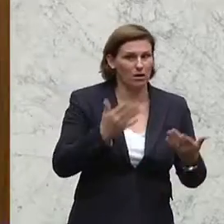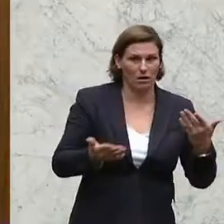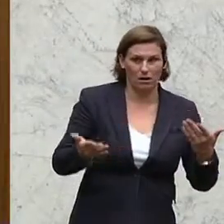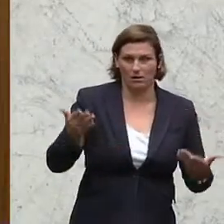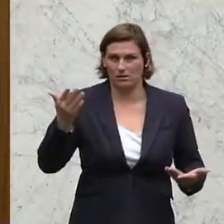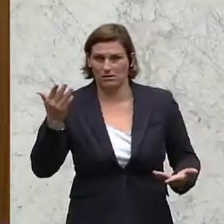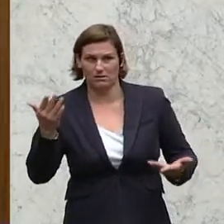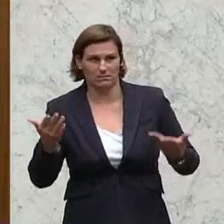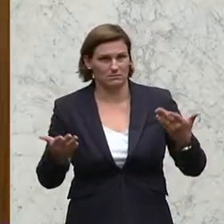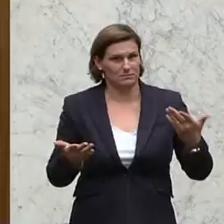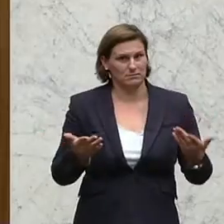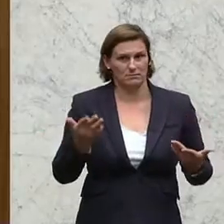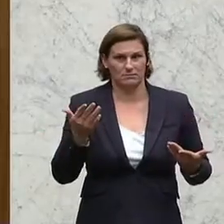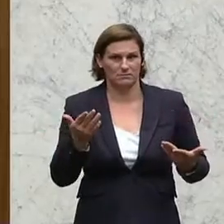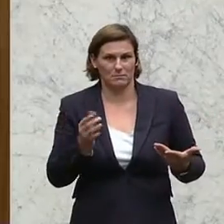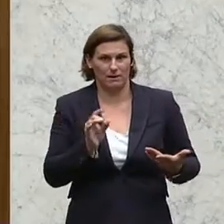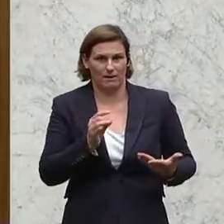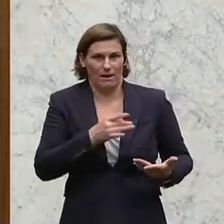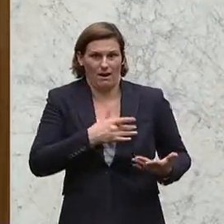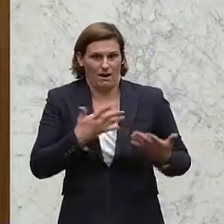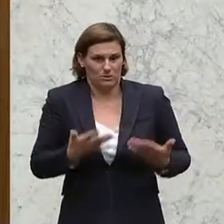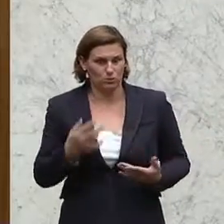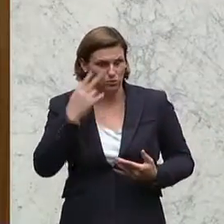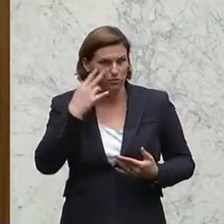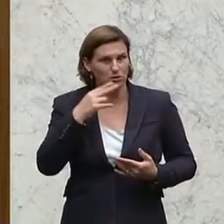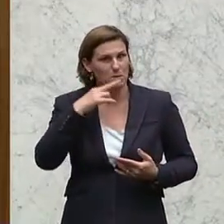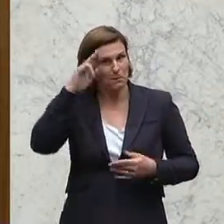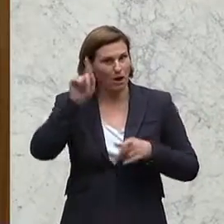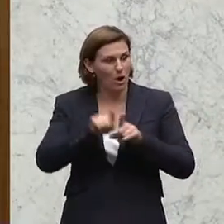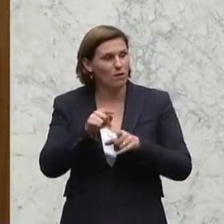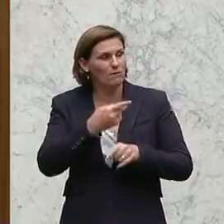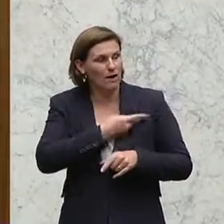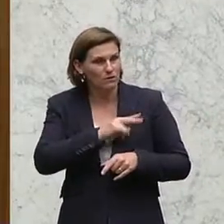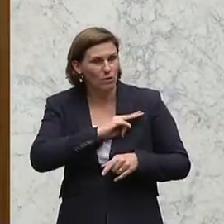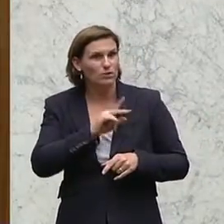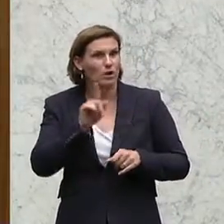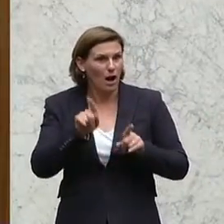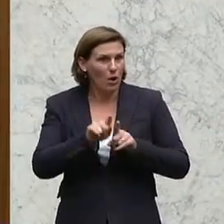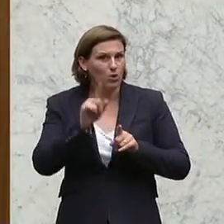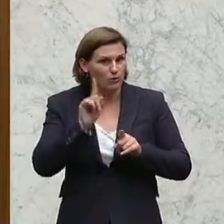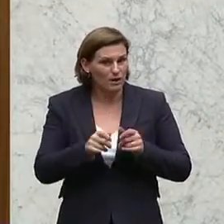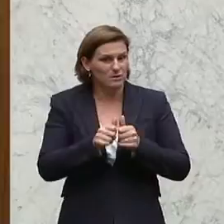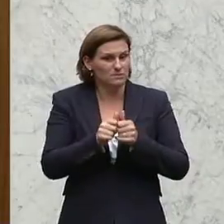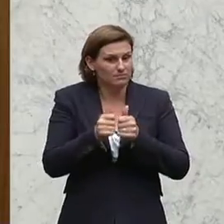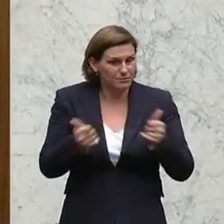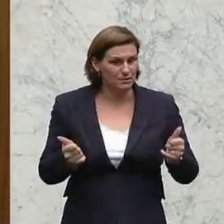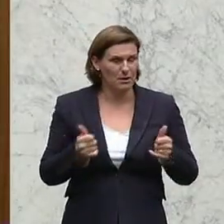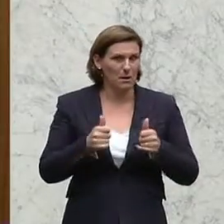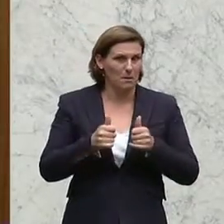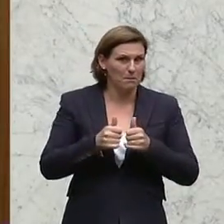ist Realität. Und die Väter haben eine Verantwortung, auch wenn die Beziehung auseinandergeht, dem Kind